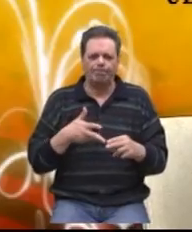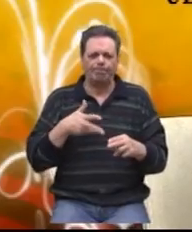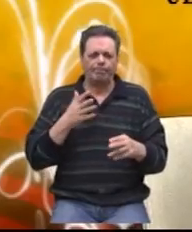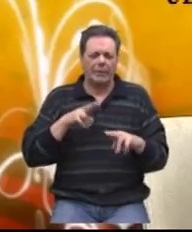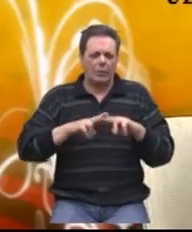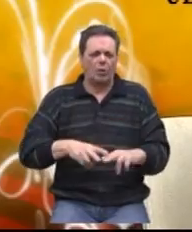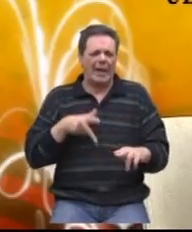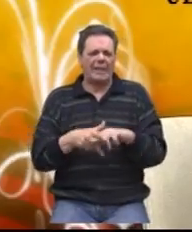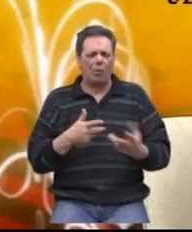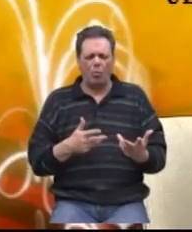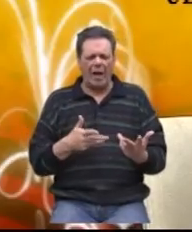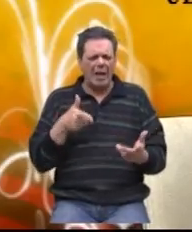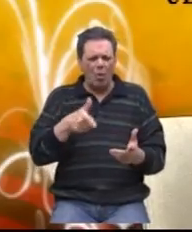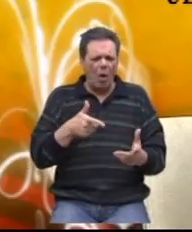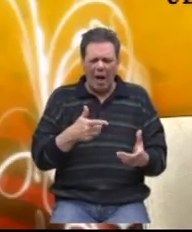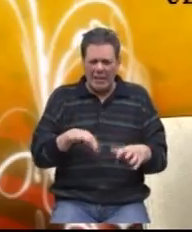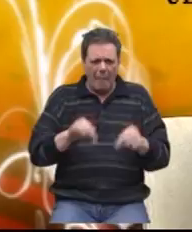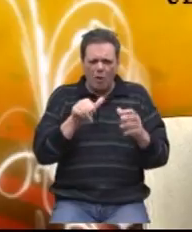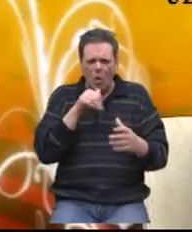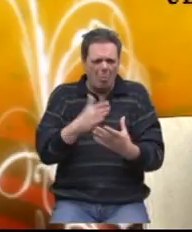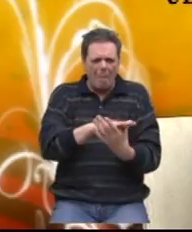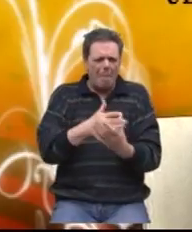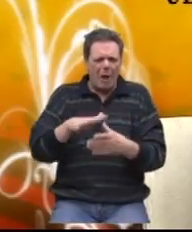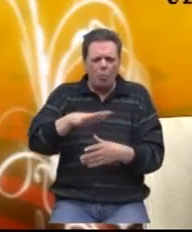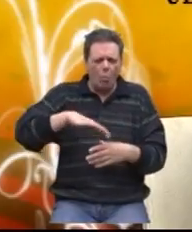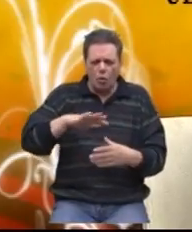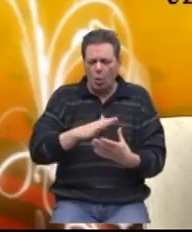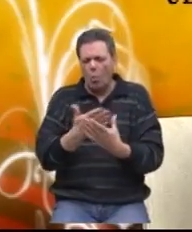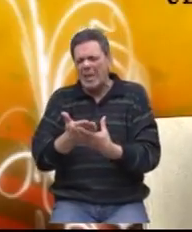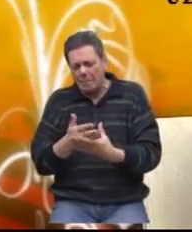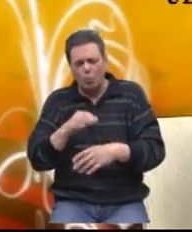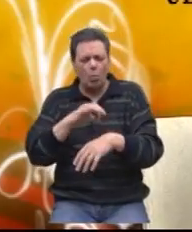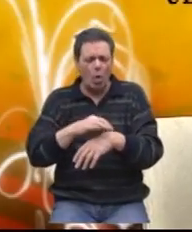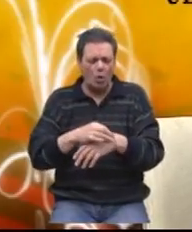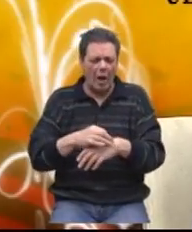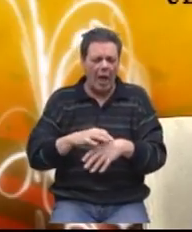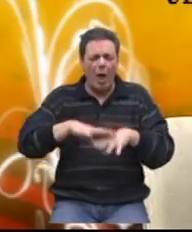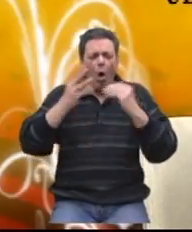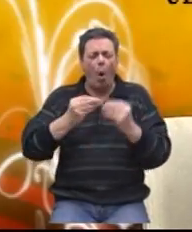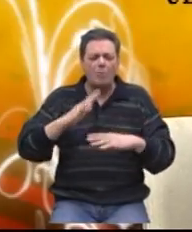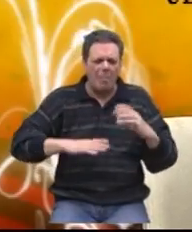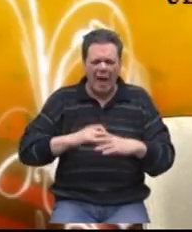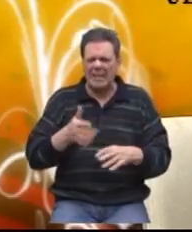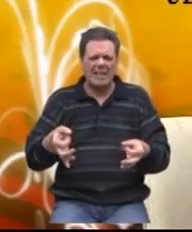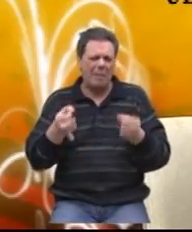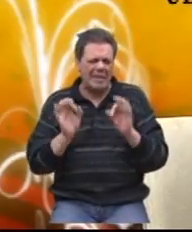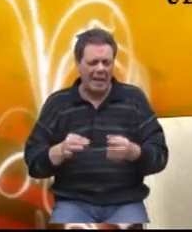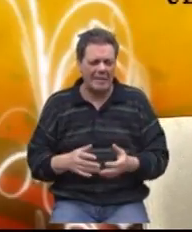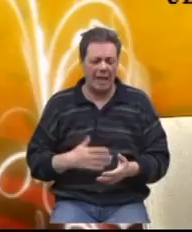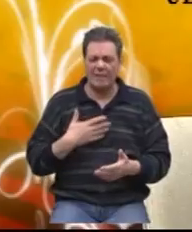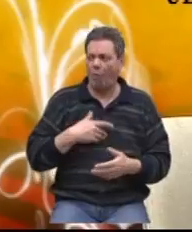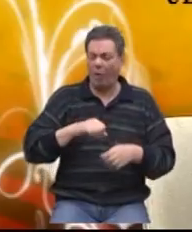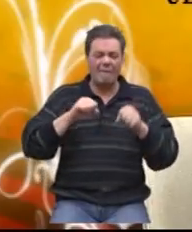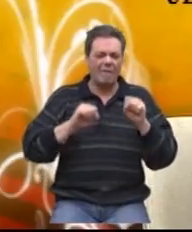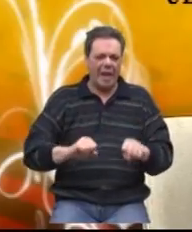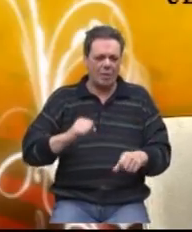u nekakvom međuprostoru između liječnika opće prakse, specijalista, nekog vlastitog poimanja